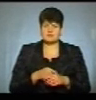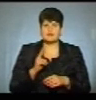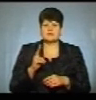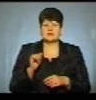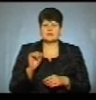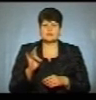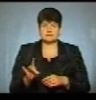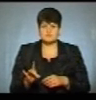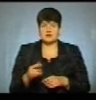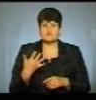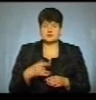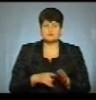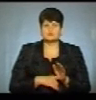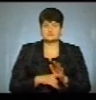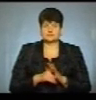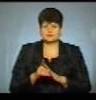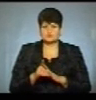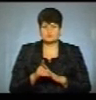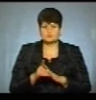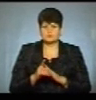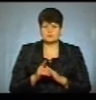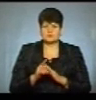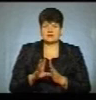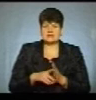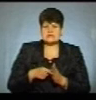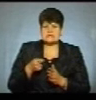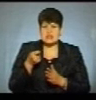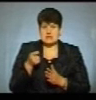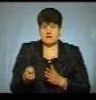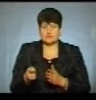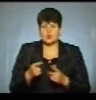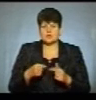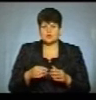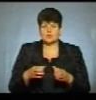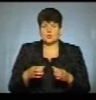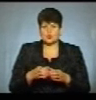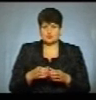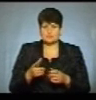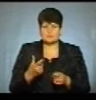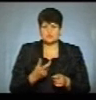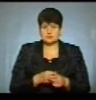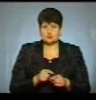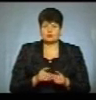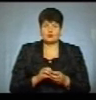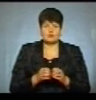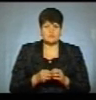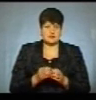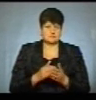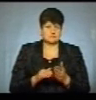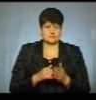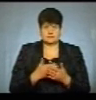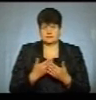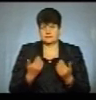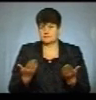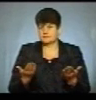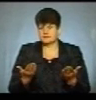зараз починає вже поступати заявки такі від організованих колективів, що їх прищепити. Тому проблем абсолютно немає